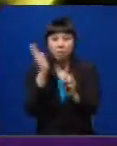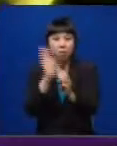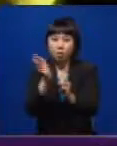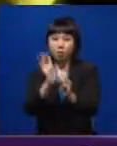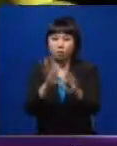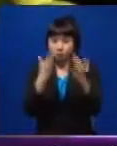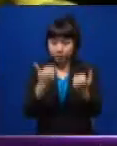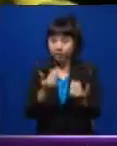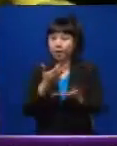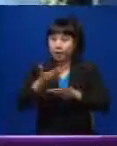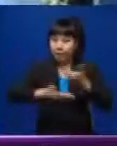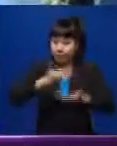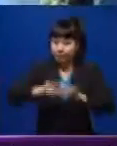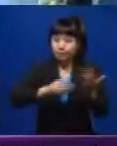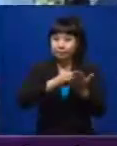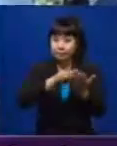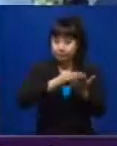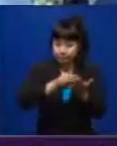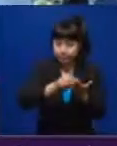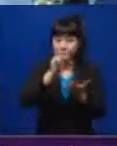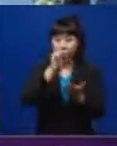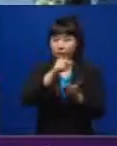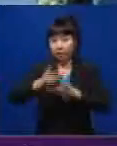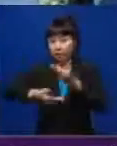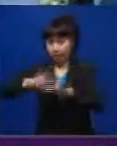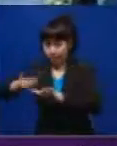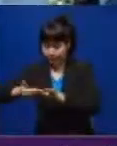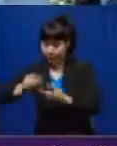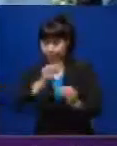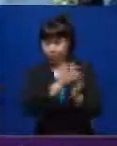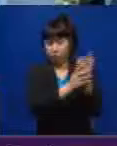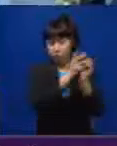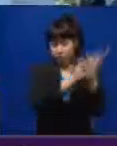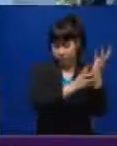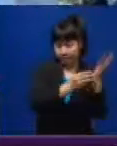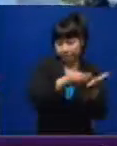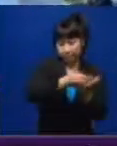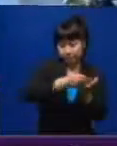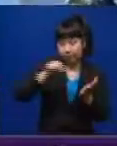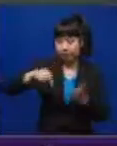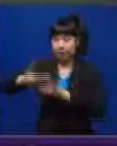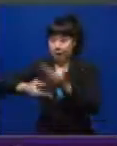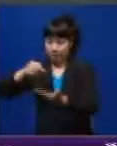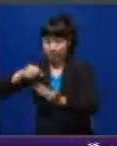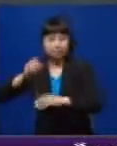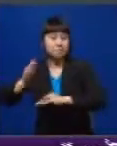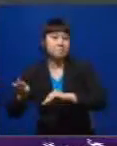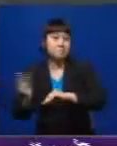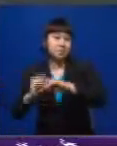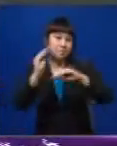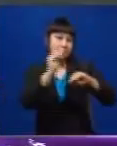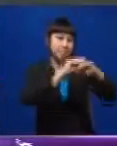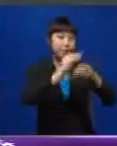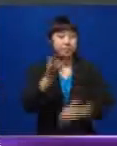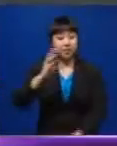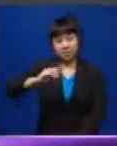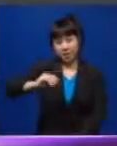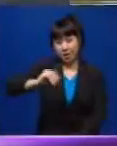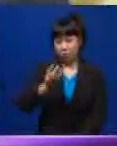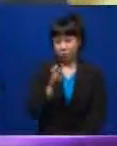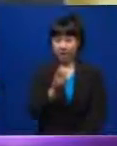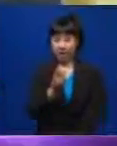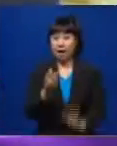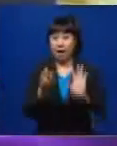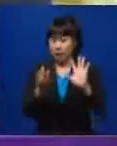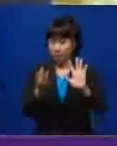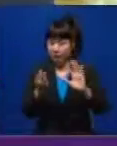ทำให้ราคาซื GRANTั้งหนาส่นและในตลดสุดขยับตัวขึ้นจากสัปดาศทแล้วโดยมานาวขนาดใหญ่จากลูกละ 5 บา